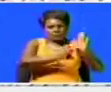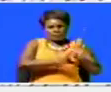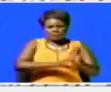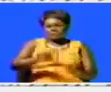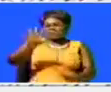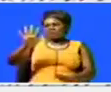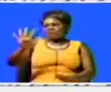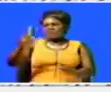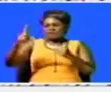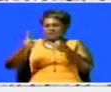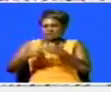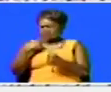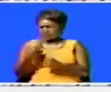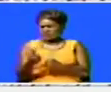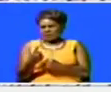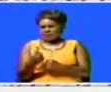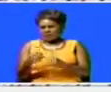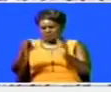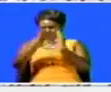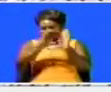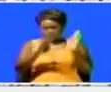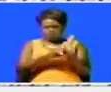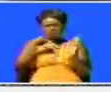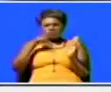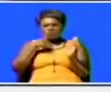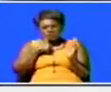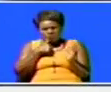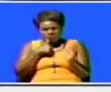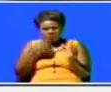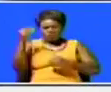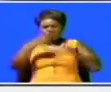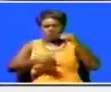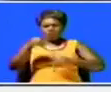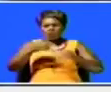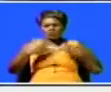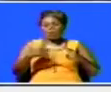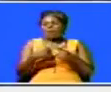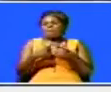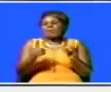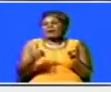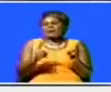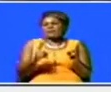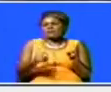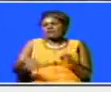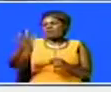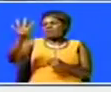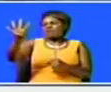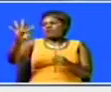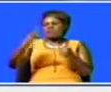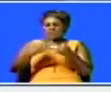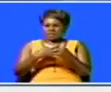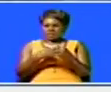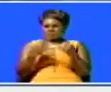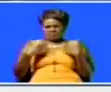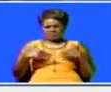asilimia 56 wanasema rasimu ya katiba mpya ipigiwe kura na wananchi. Lakini asilimia 48 ya